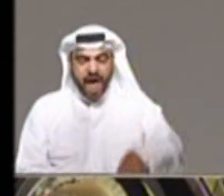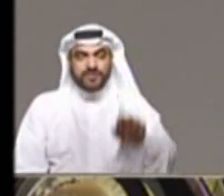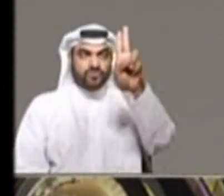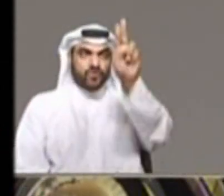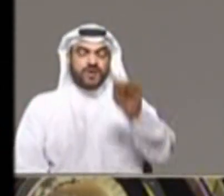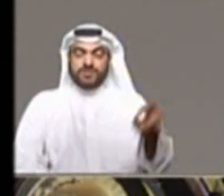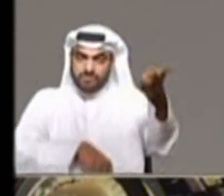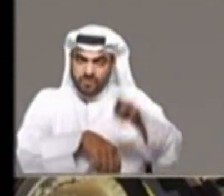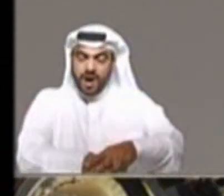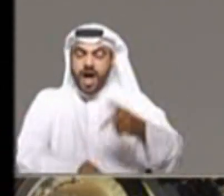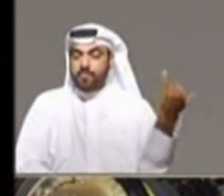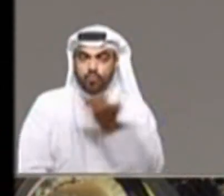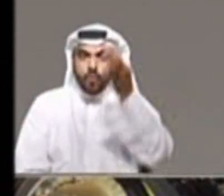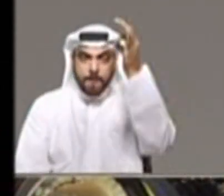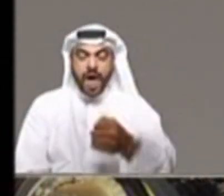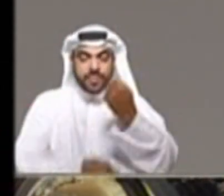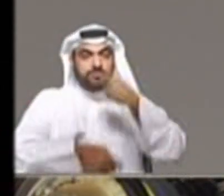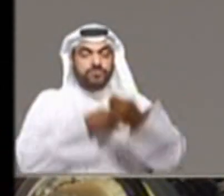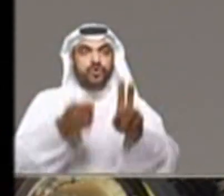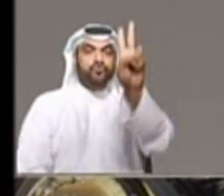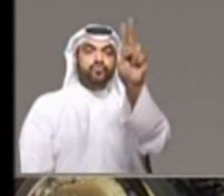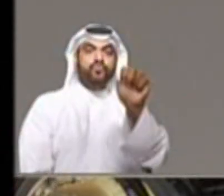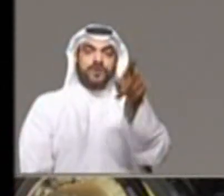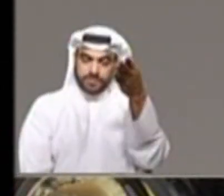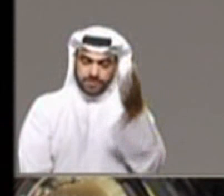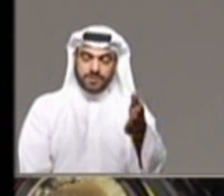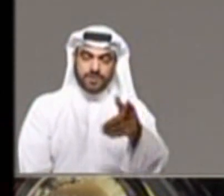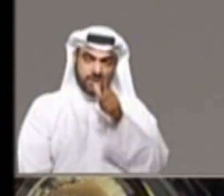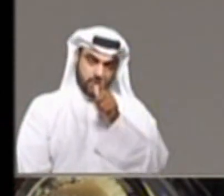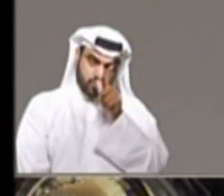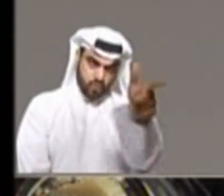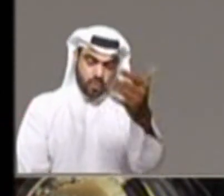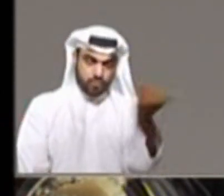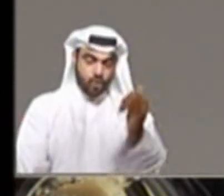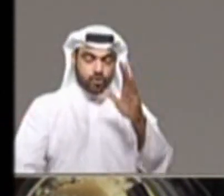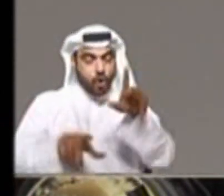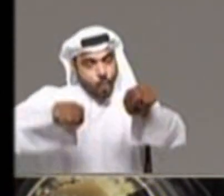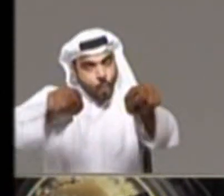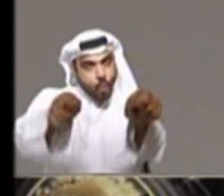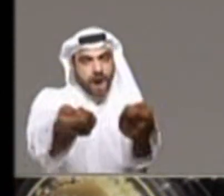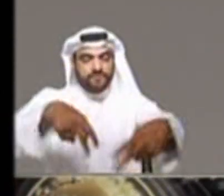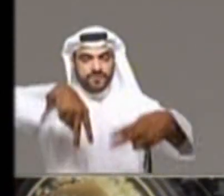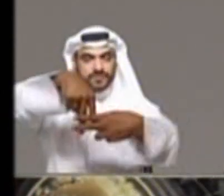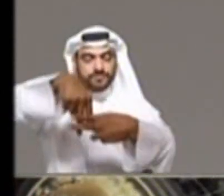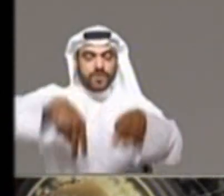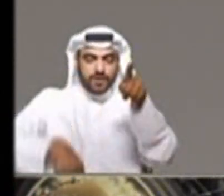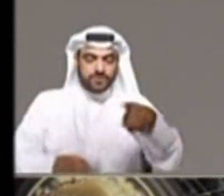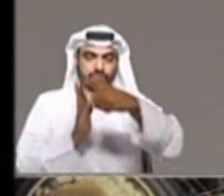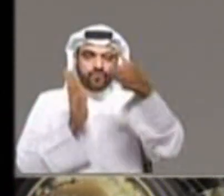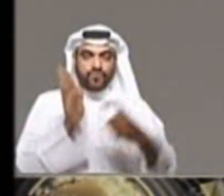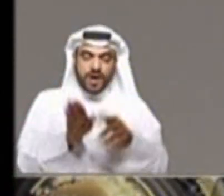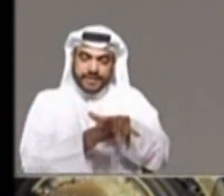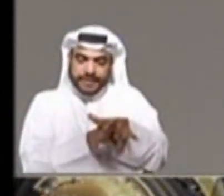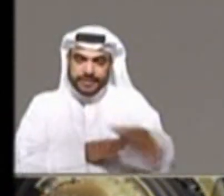الخطاب، وهو الحاجة إلى تفعيل دور منظمتنا العتيدة كعنصر ردع أخلاقي وحقوقي لكل